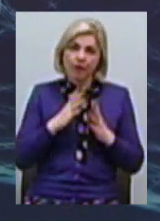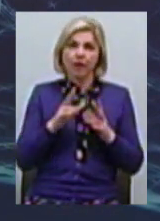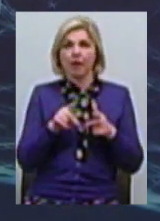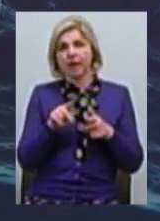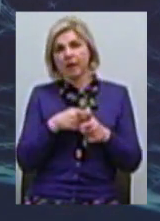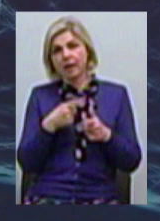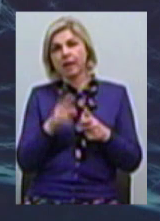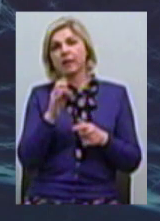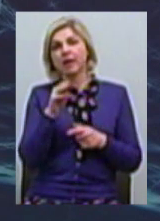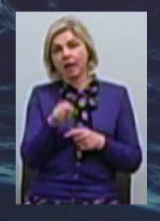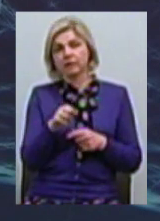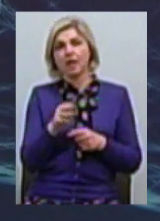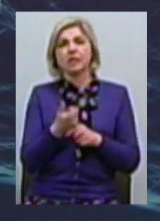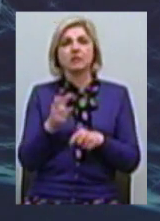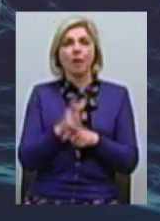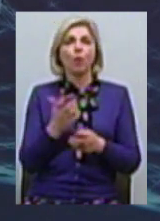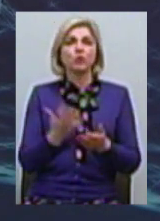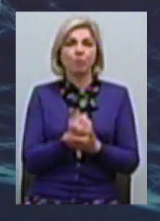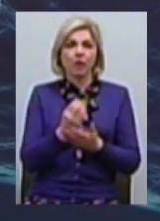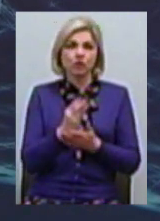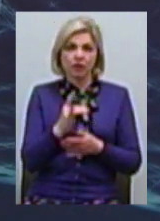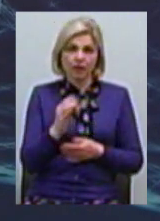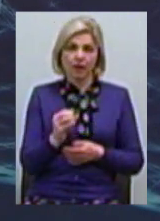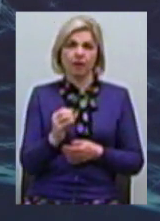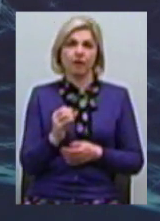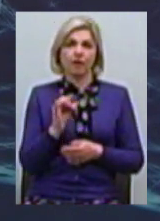самые, я бы сказал, успешные или самые